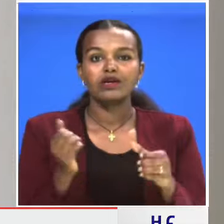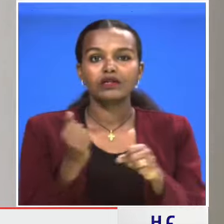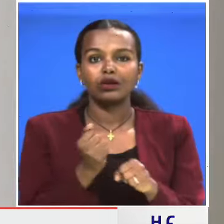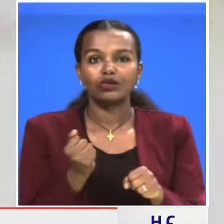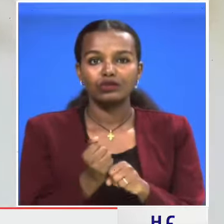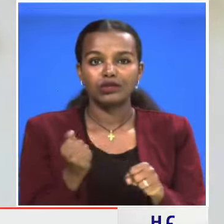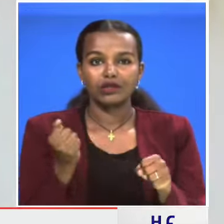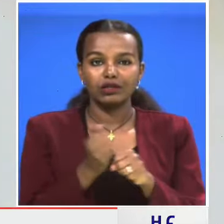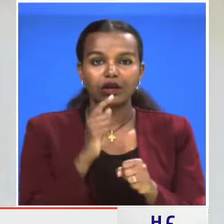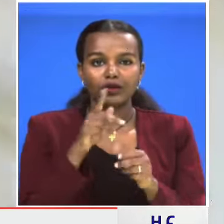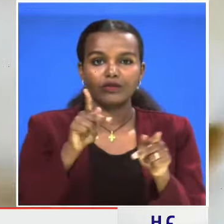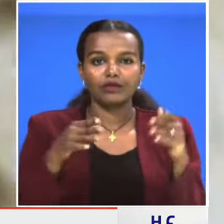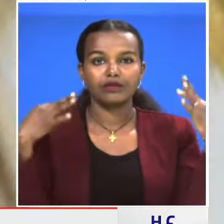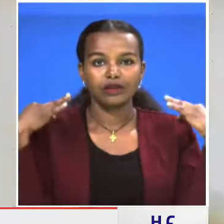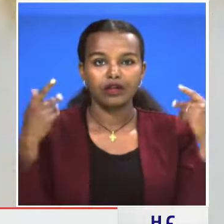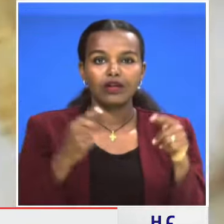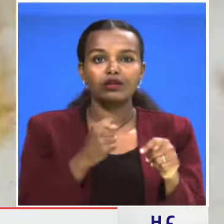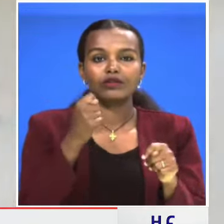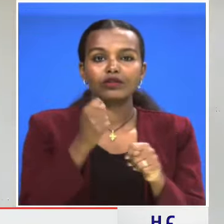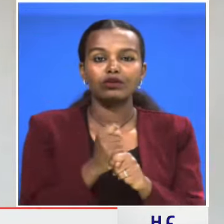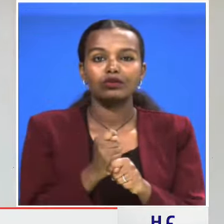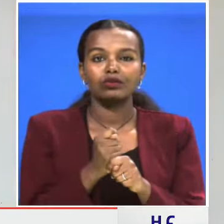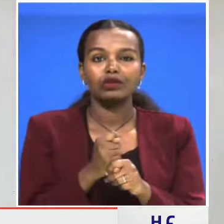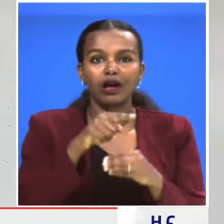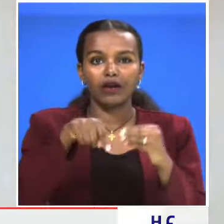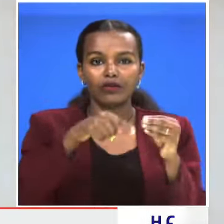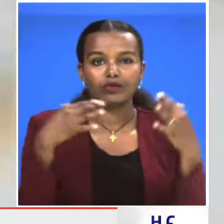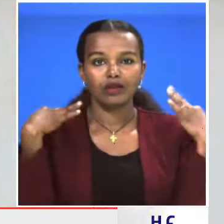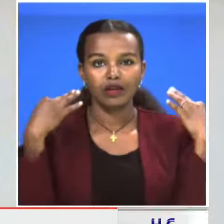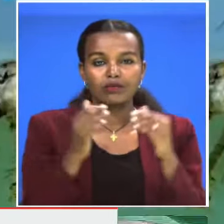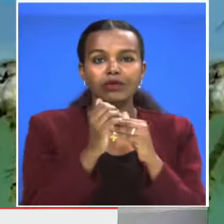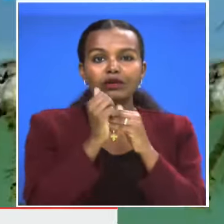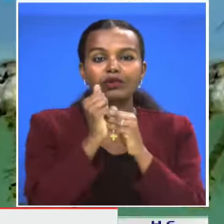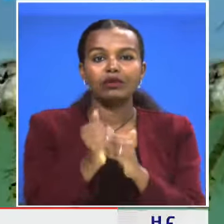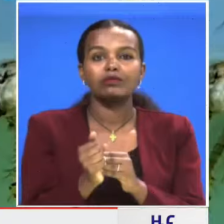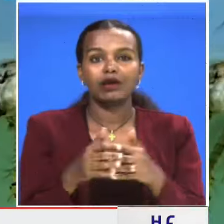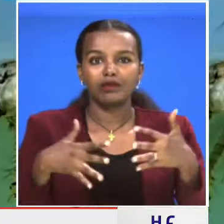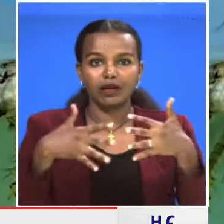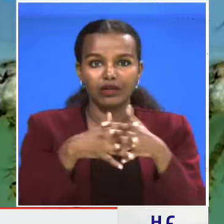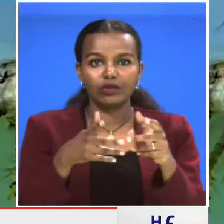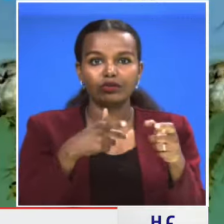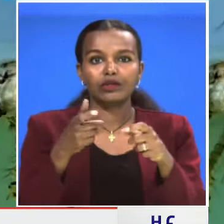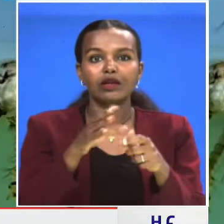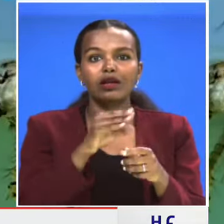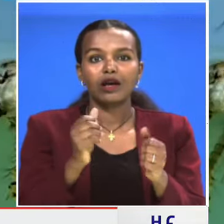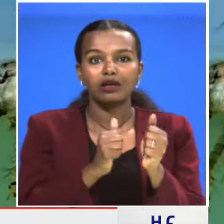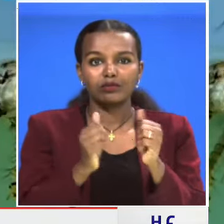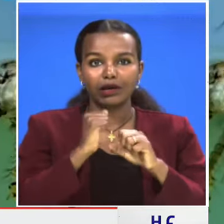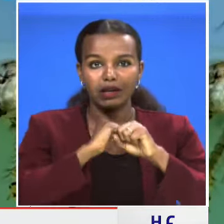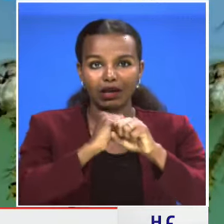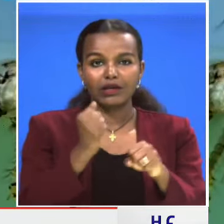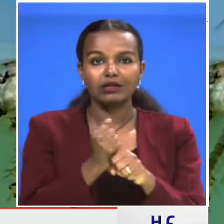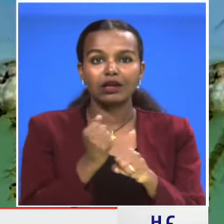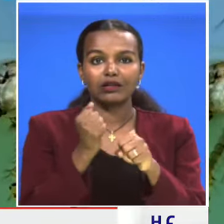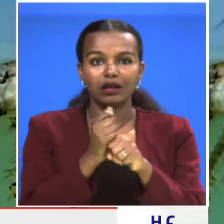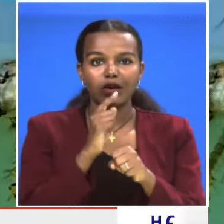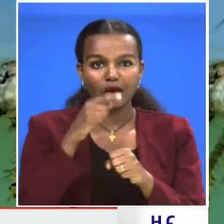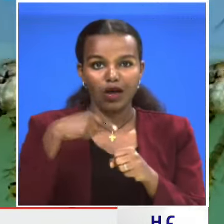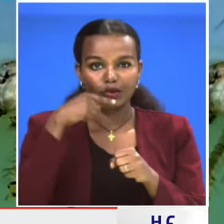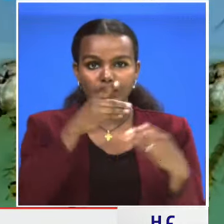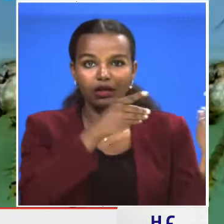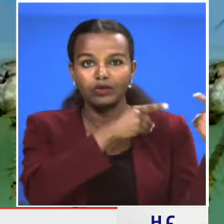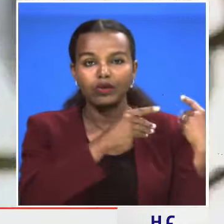እየሰራ እንገኛለን። የህብረተሰብ ጤና ኢንስቲትዩቱ ከሶስቱም ቀጠና ጤና መምሪያ ተቋማት ጋር በመቀናጀት የቁጥጥርና ቅድመ መከላከል ስራ እየሰራ ነው ያሉት